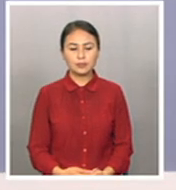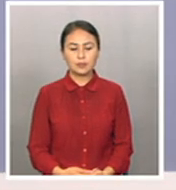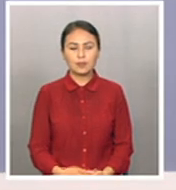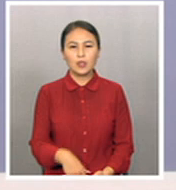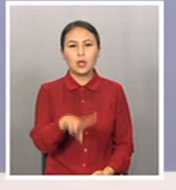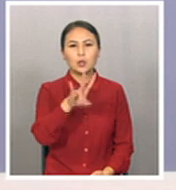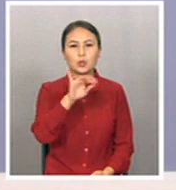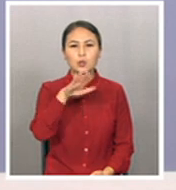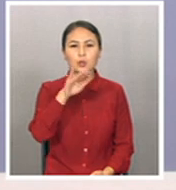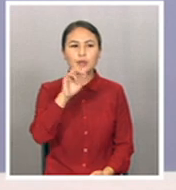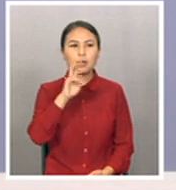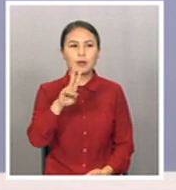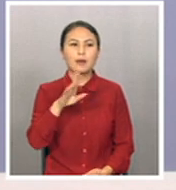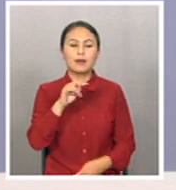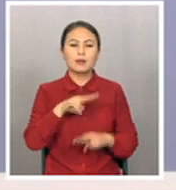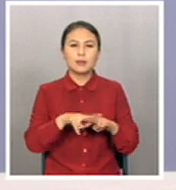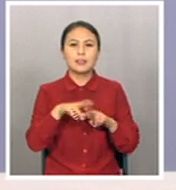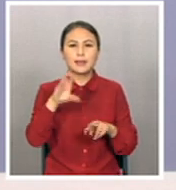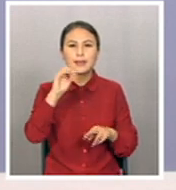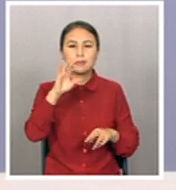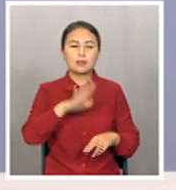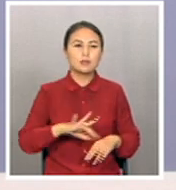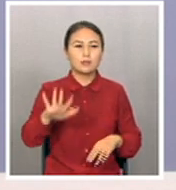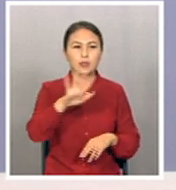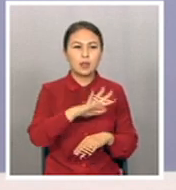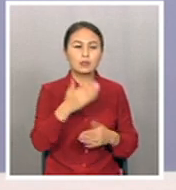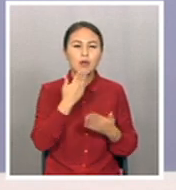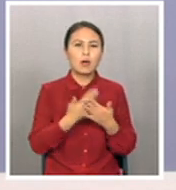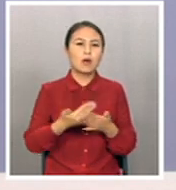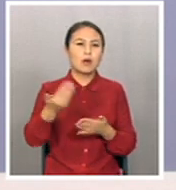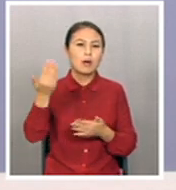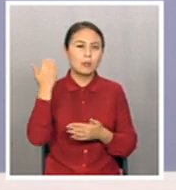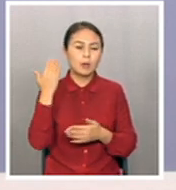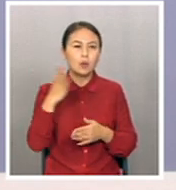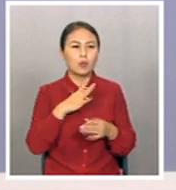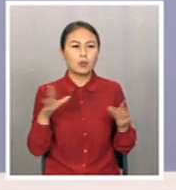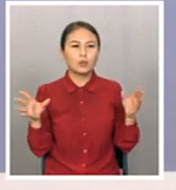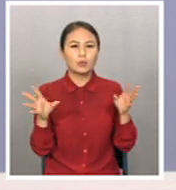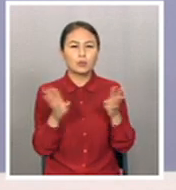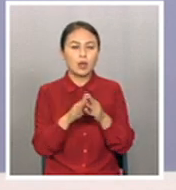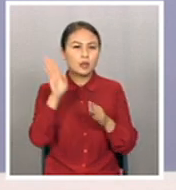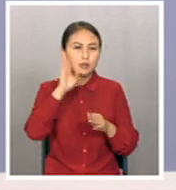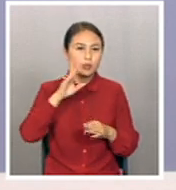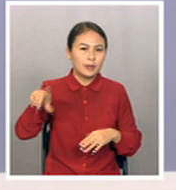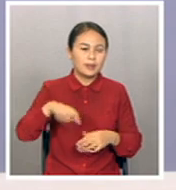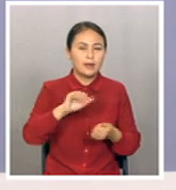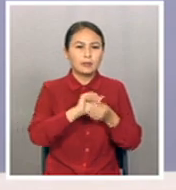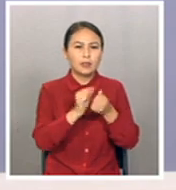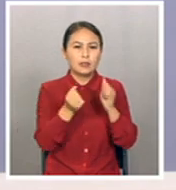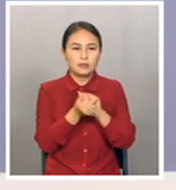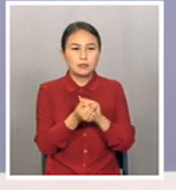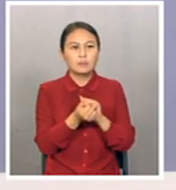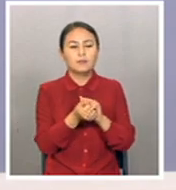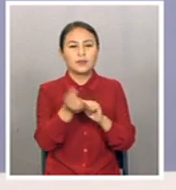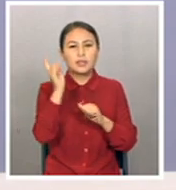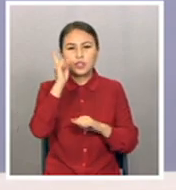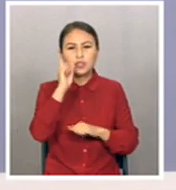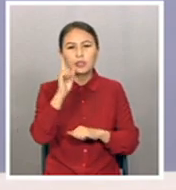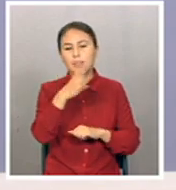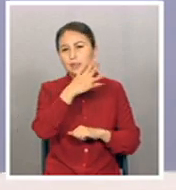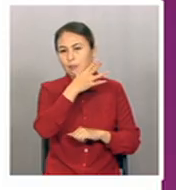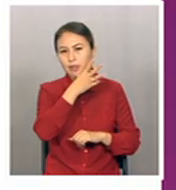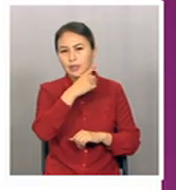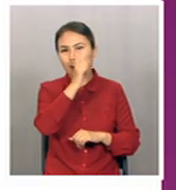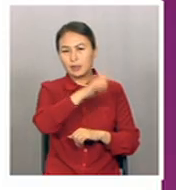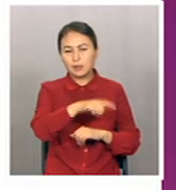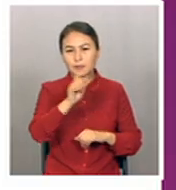Нұрсұлтан мен Есіл өңірінің тарихы тым әріде жатыр. Өзеннің қос қапталынан табылған тас құралдар ежелгі заманда